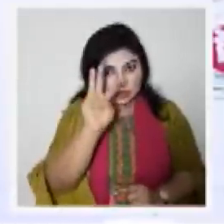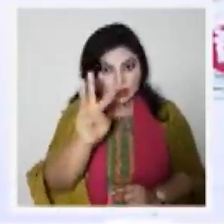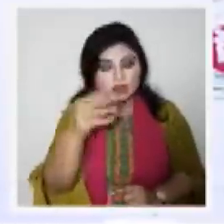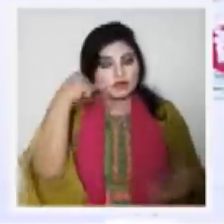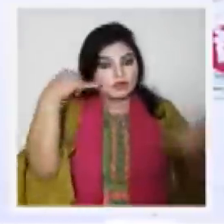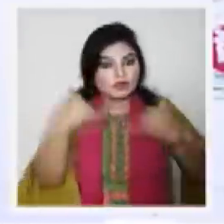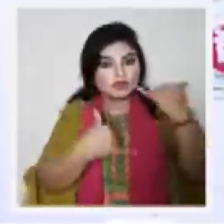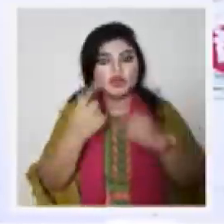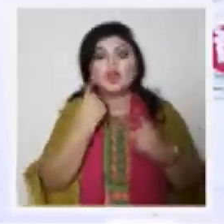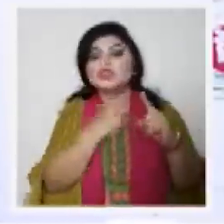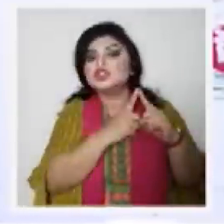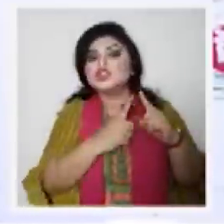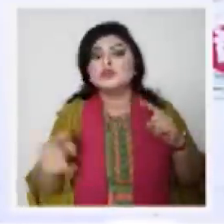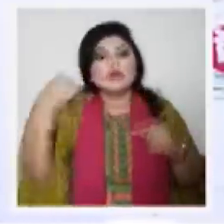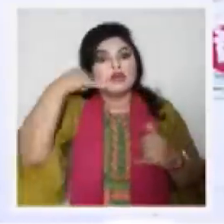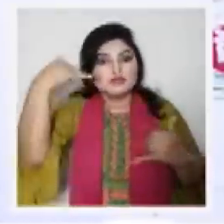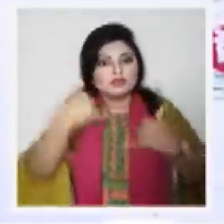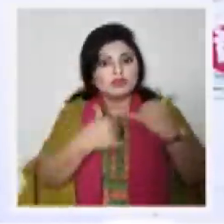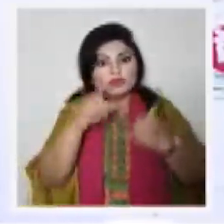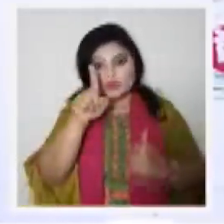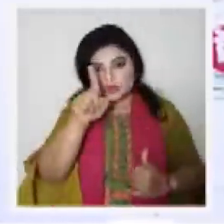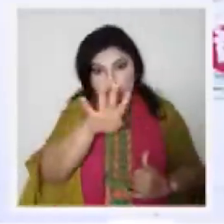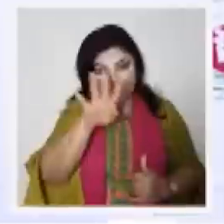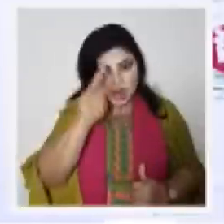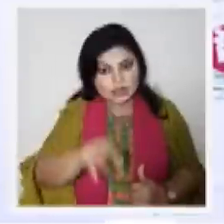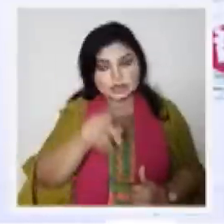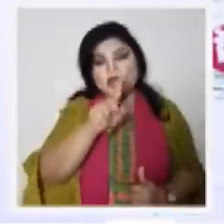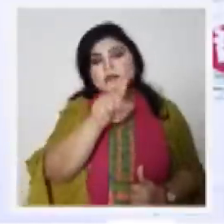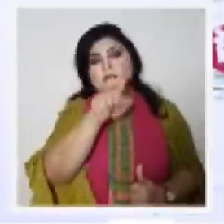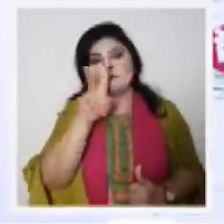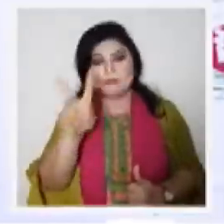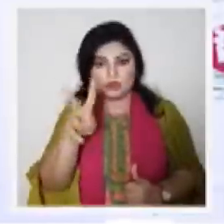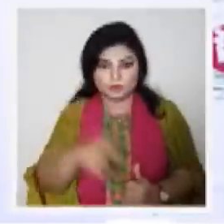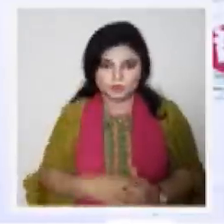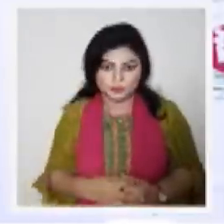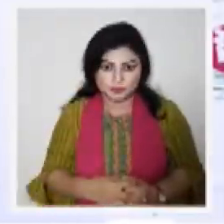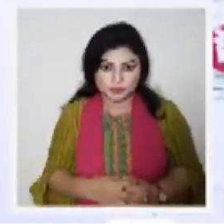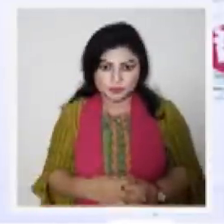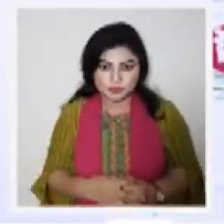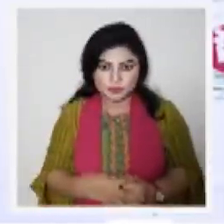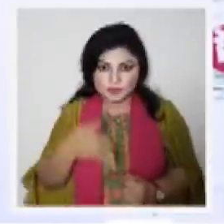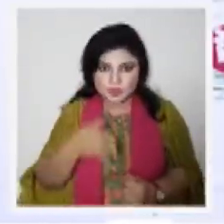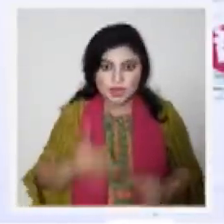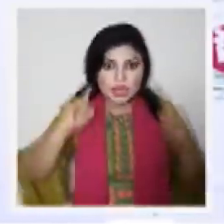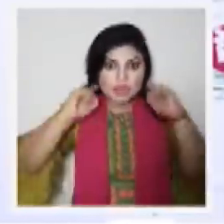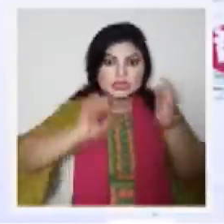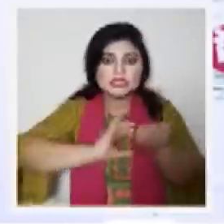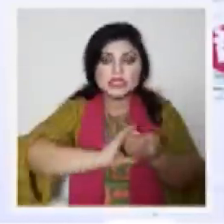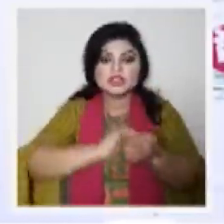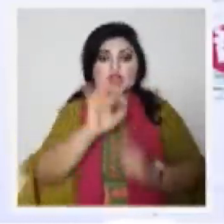মোবাইলে সেবা হটলাইন 1-6-2-6-3 স্বাস্থ্য বাতায়নে গত 24 ঘন্টায় ফোন গ্রহণ করা